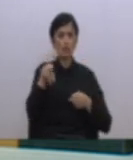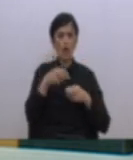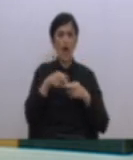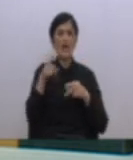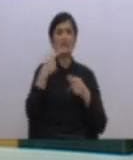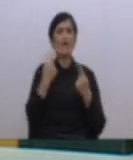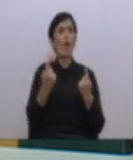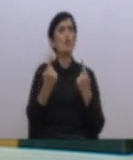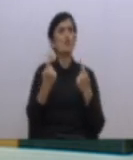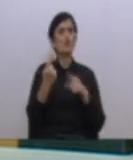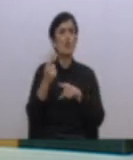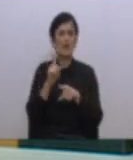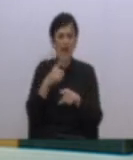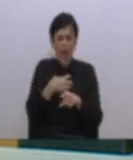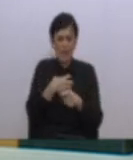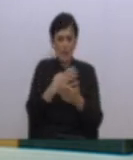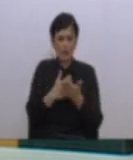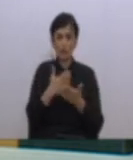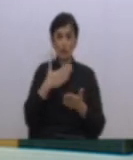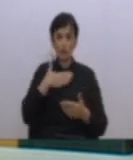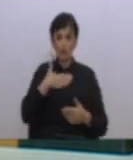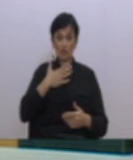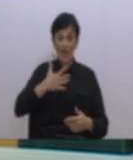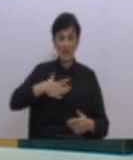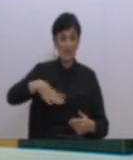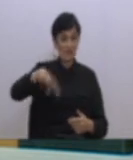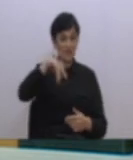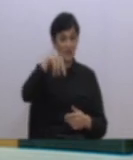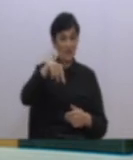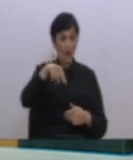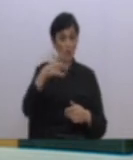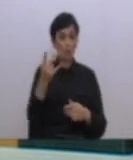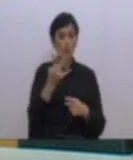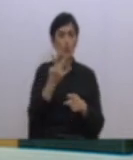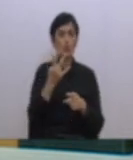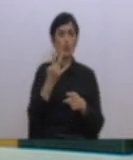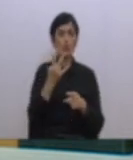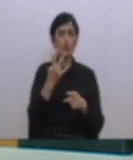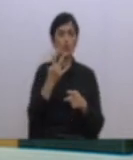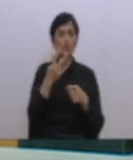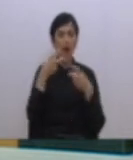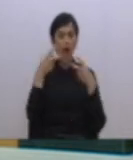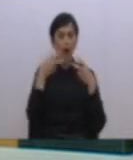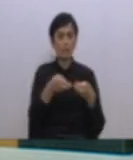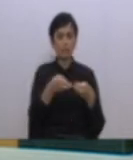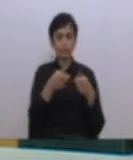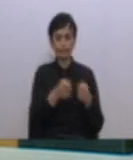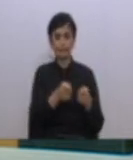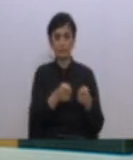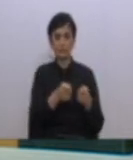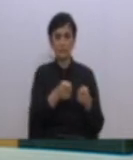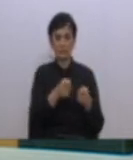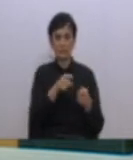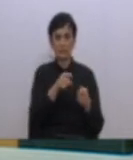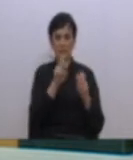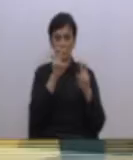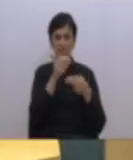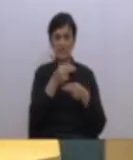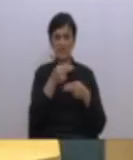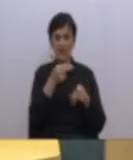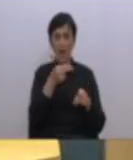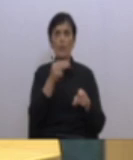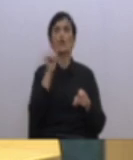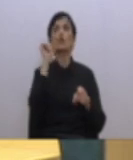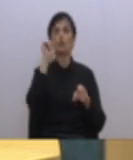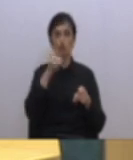რა მნიშვნელობა აქვს, ვერ გავიგე. ჩვენს ქვეყანაში ეს უნდა იყოს ტაბუ დადებული თემა. და ამაზე შეიძლება